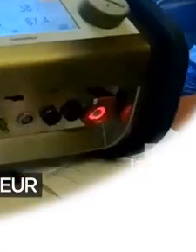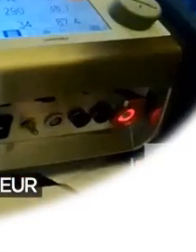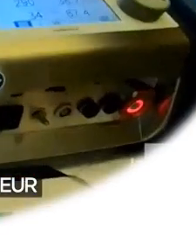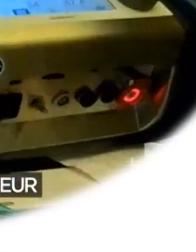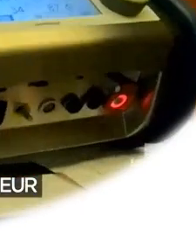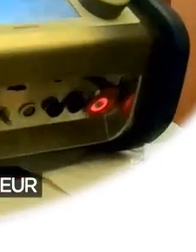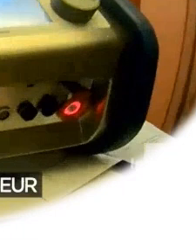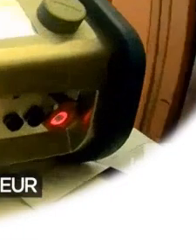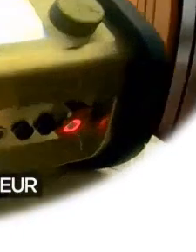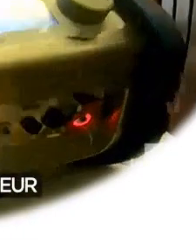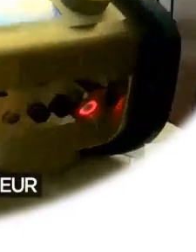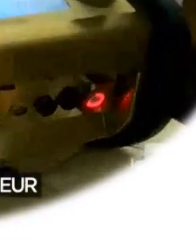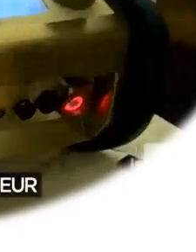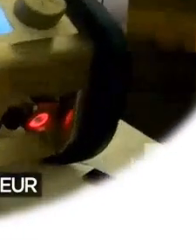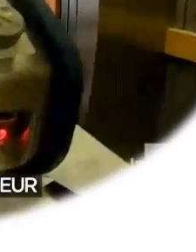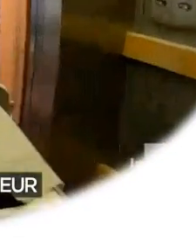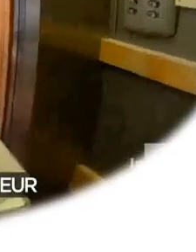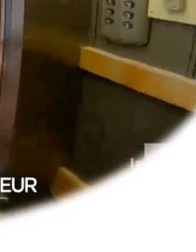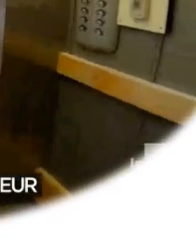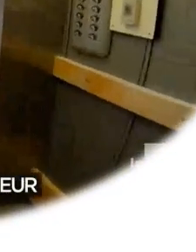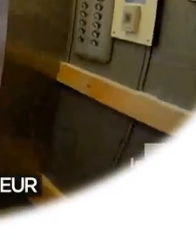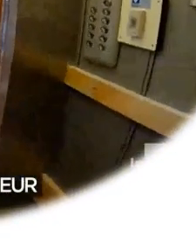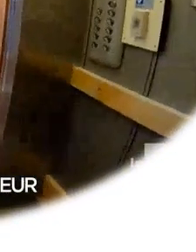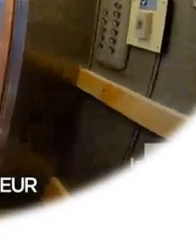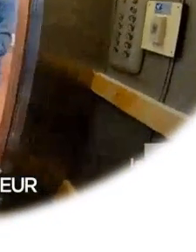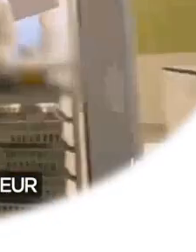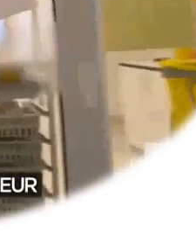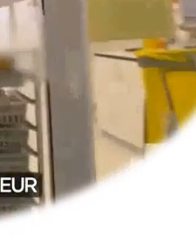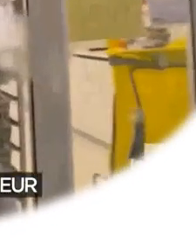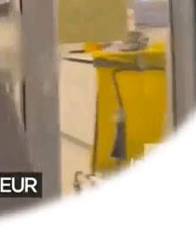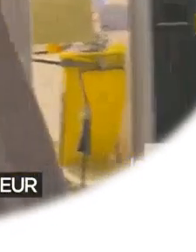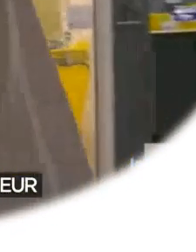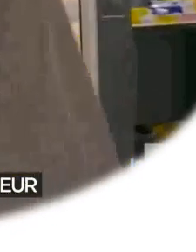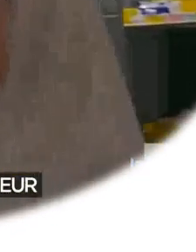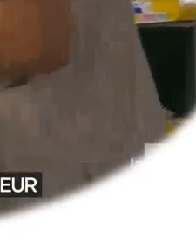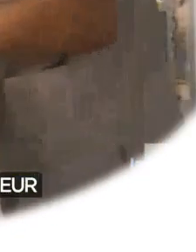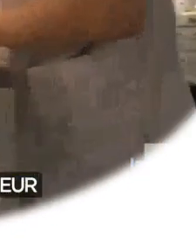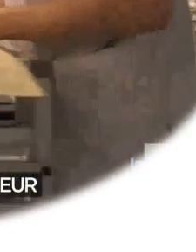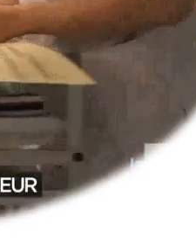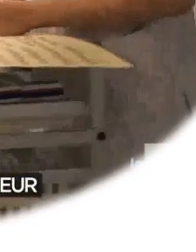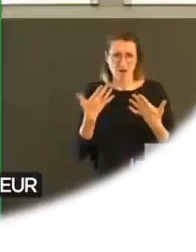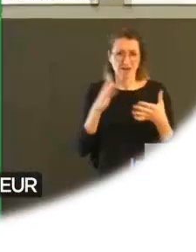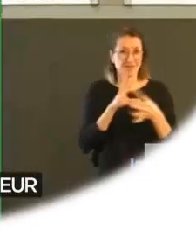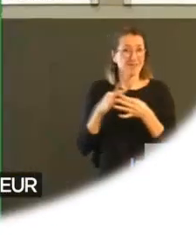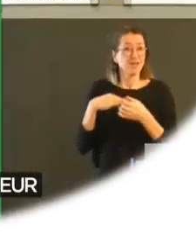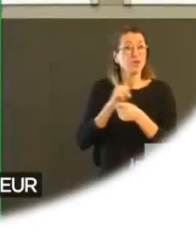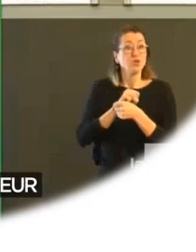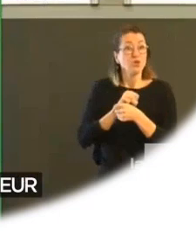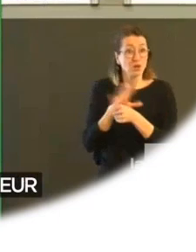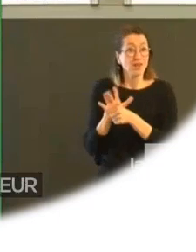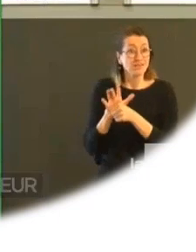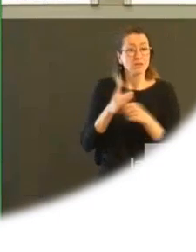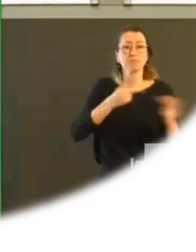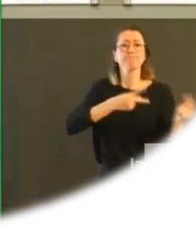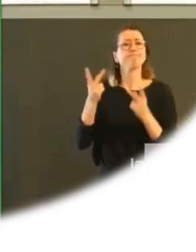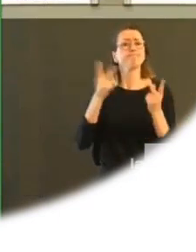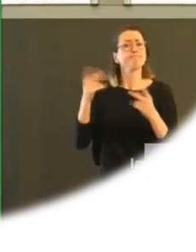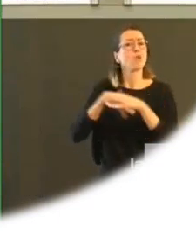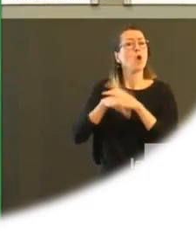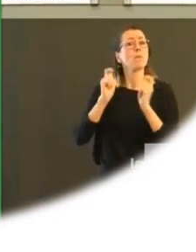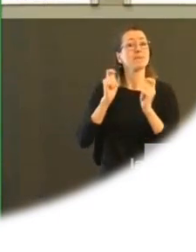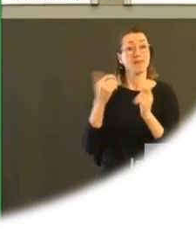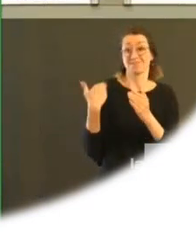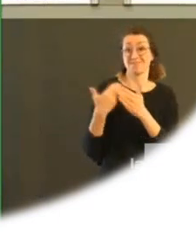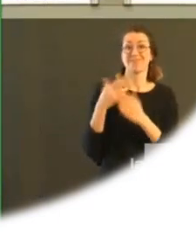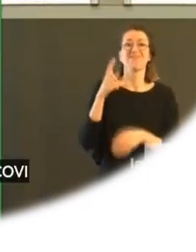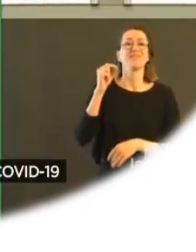Les hospitalisations diminuent aussi. Il y a eu 27 admissions durant les dernières 24 heures. Et